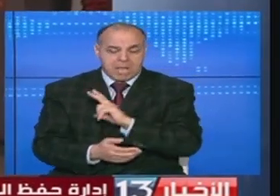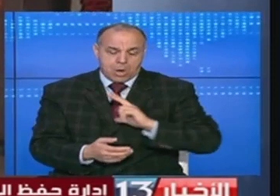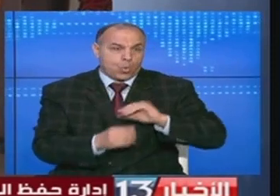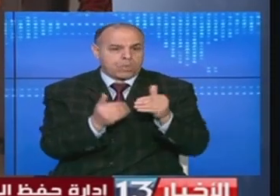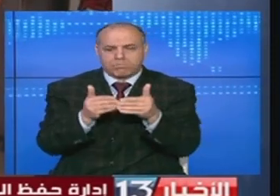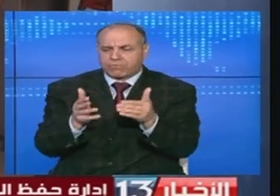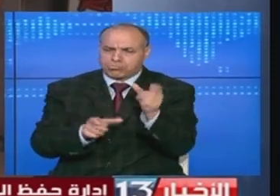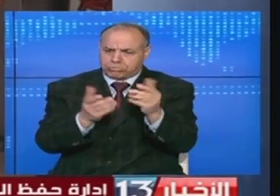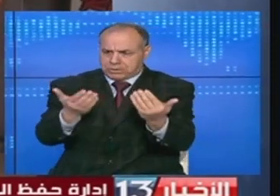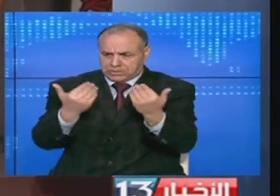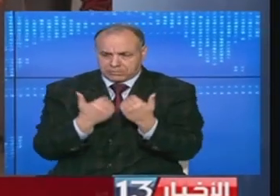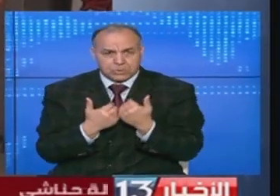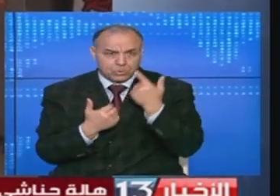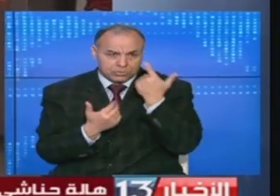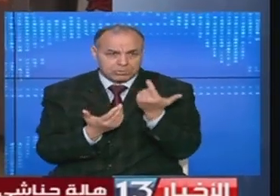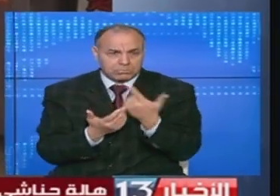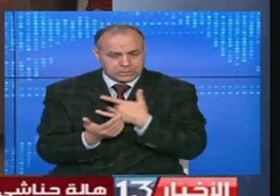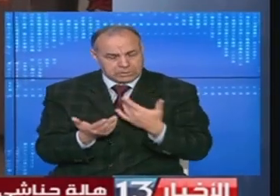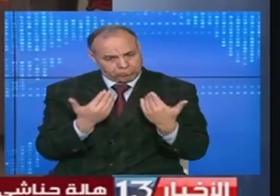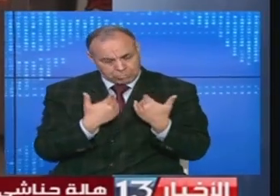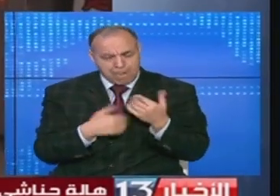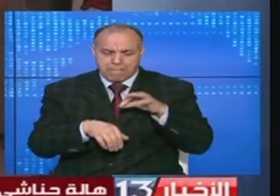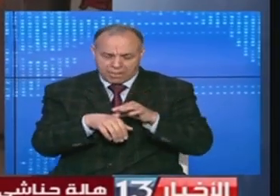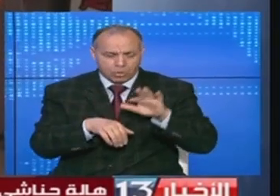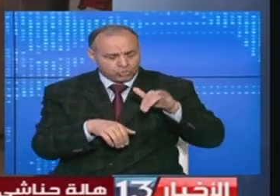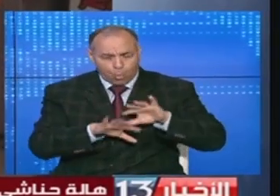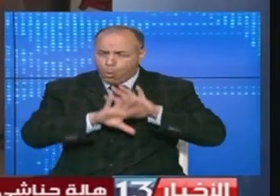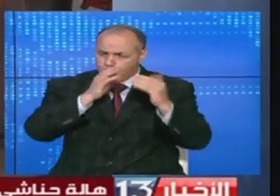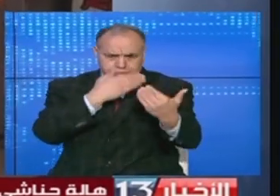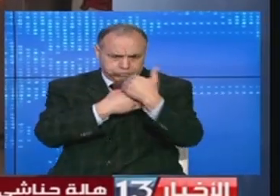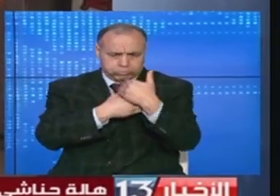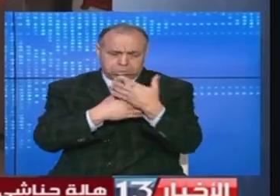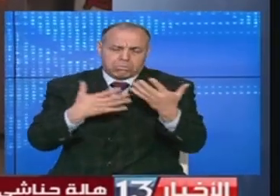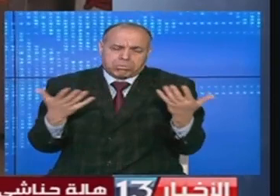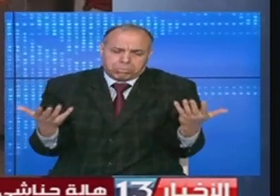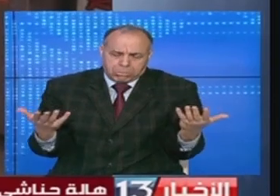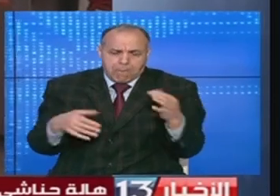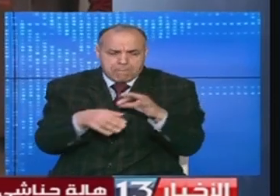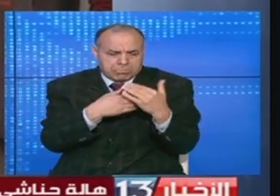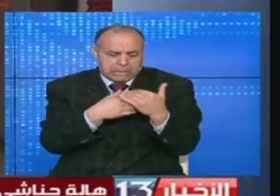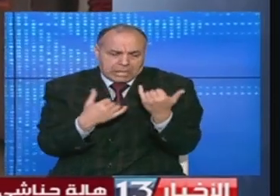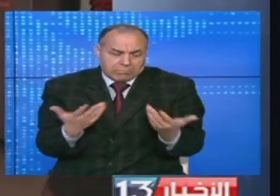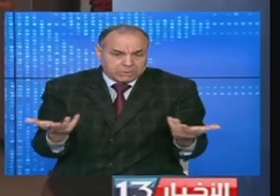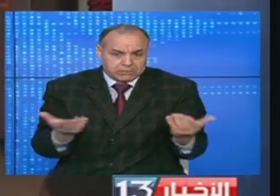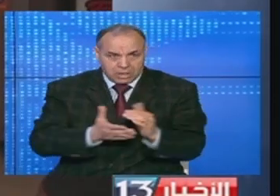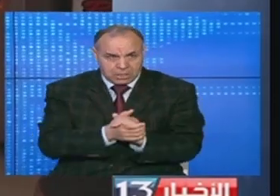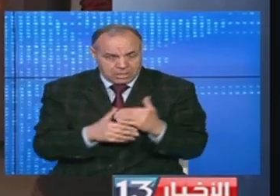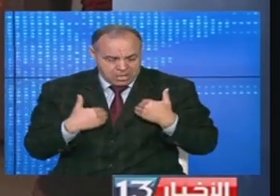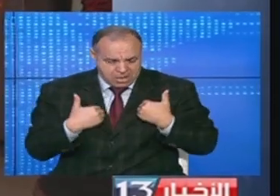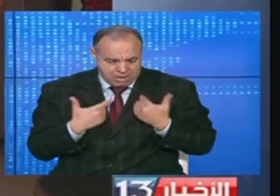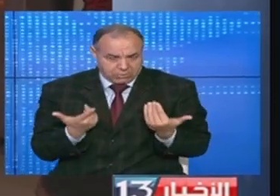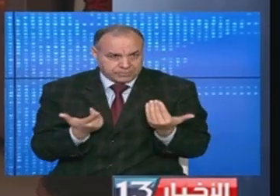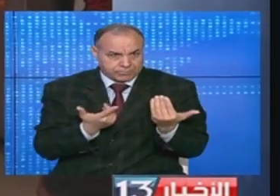المفتوحه للعموم الصحيح وجه المريض وجهه اللي مش احنا في